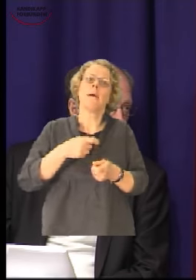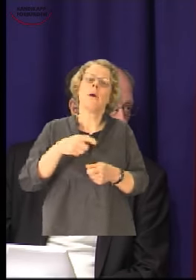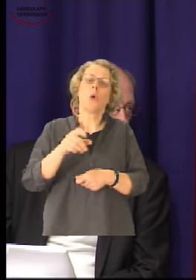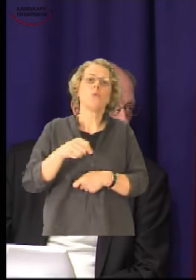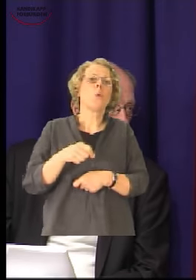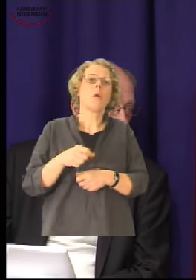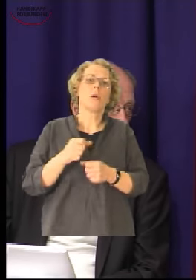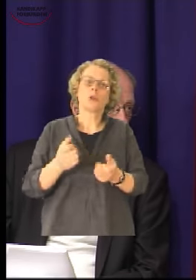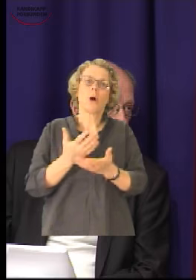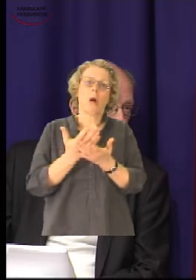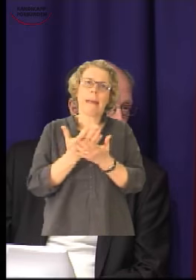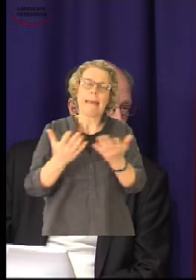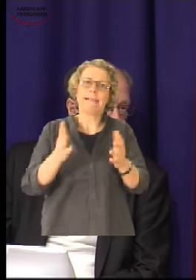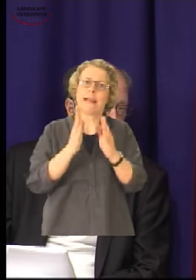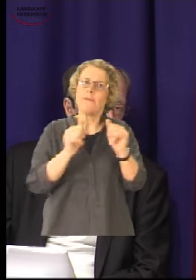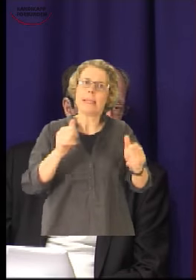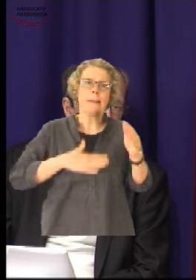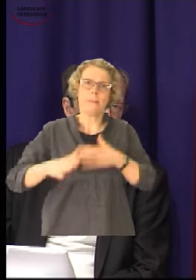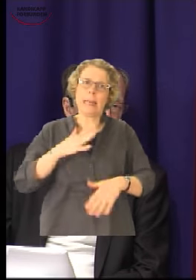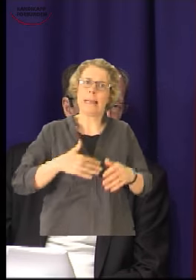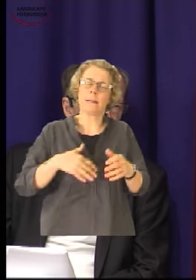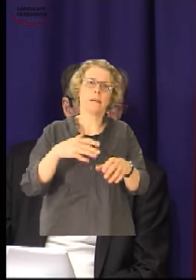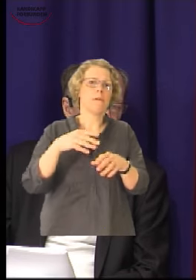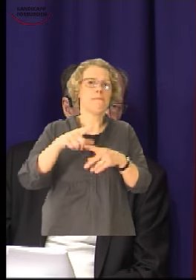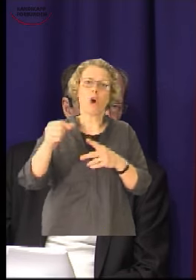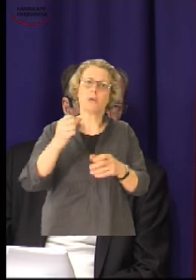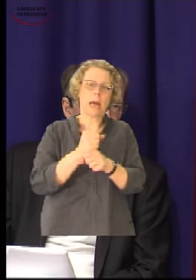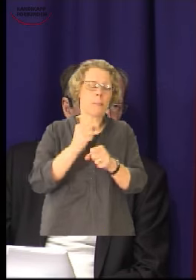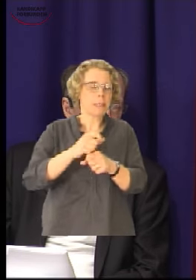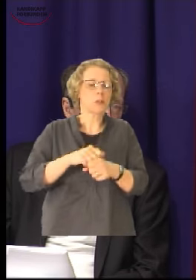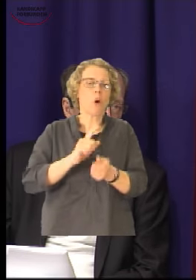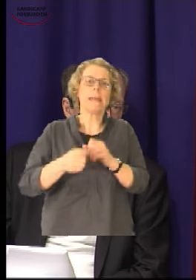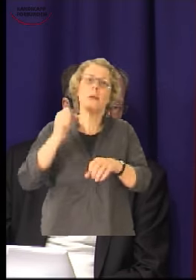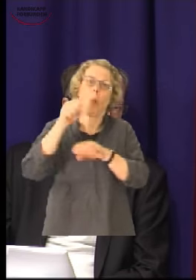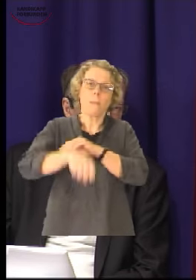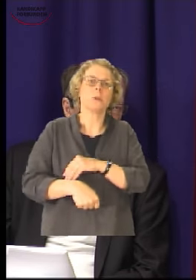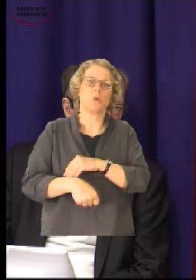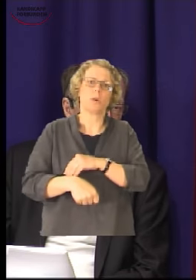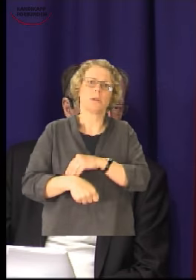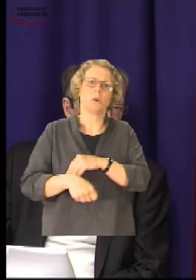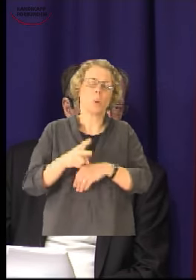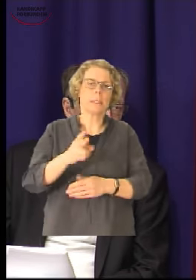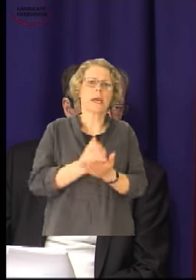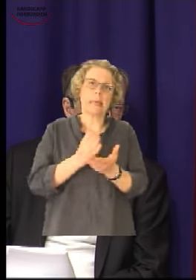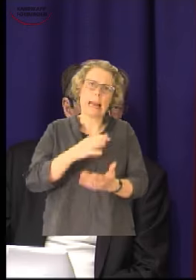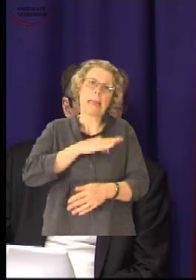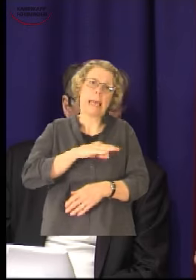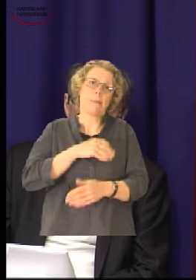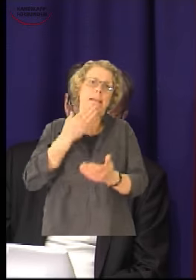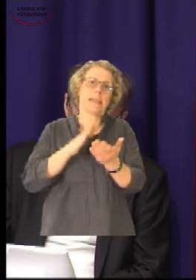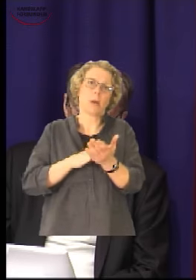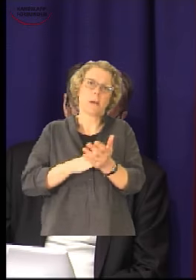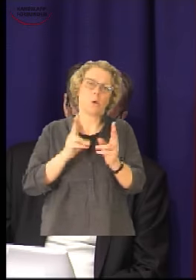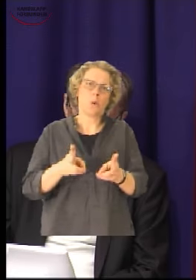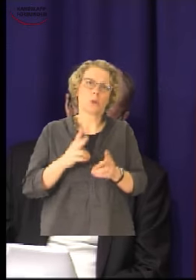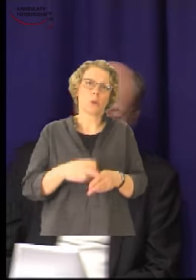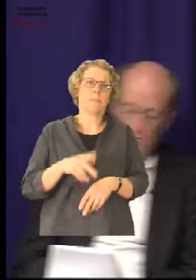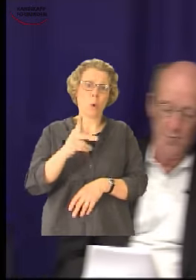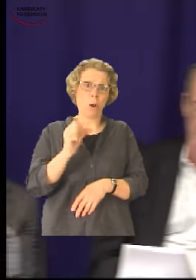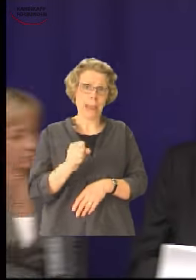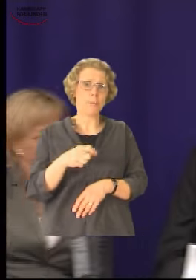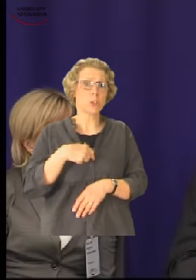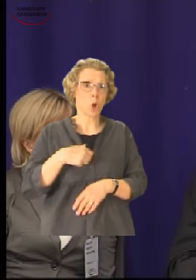valt arbete om man ska följa nationella riktlinjer eller inte. De ska vara obligatoriska. Och det ska också gälla läkemedelsrekommendationerna. Men ska det behövas nationella